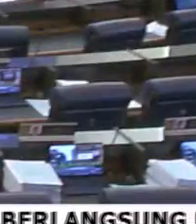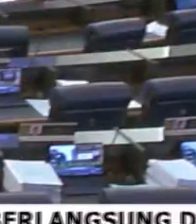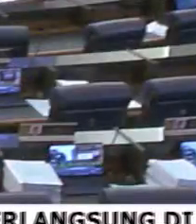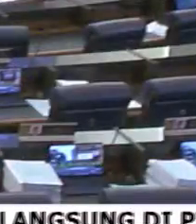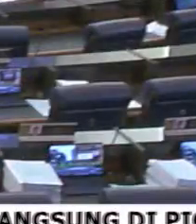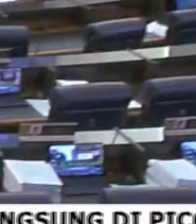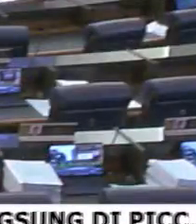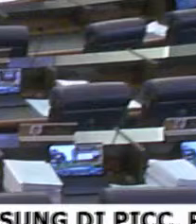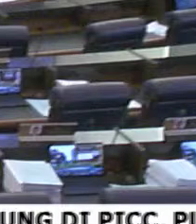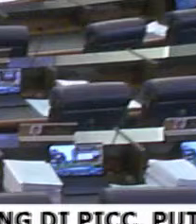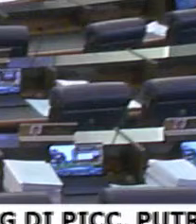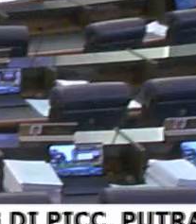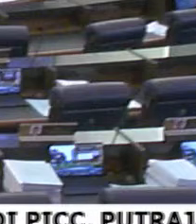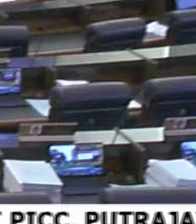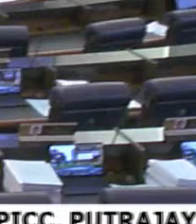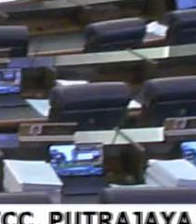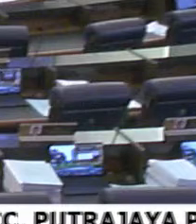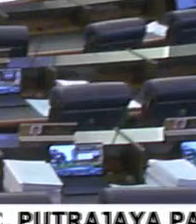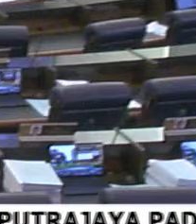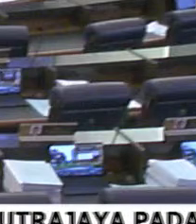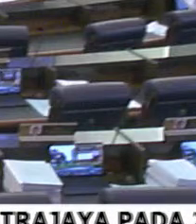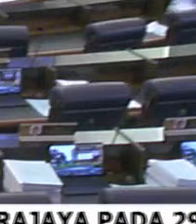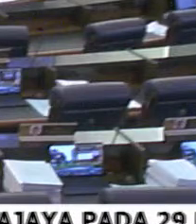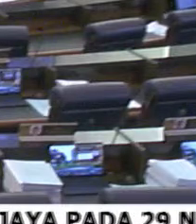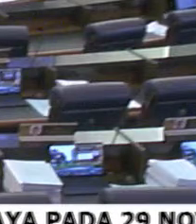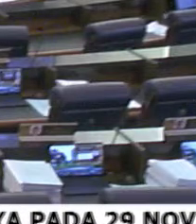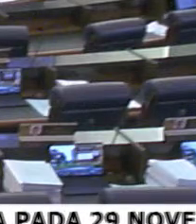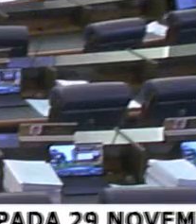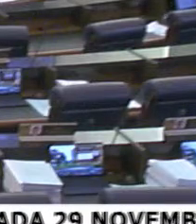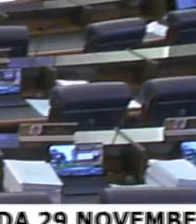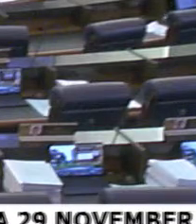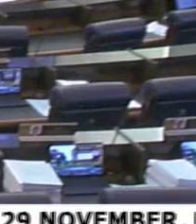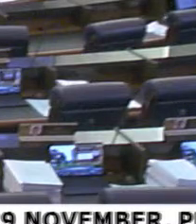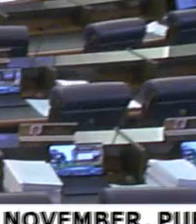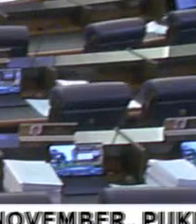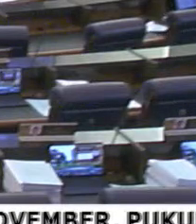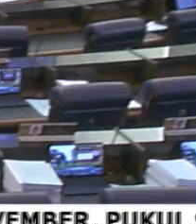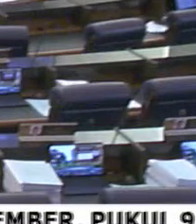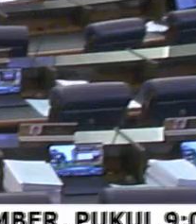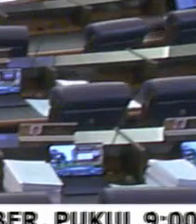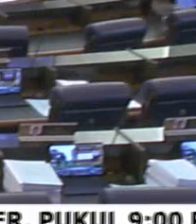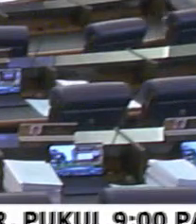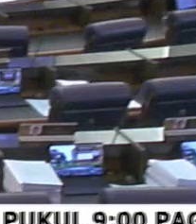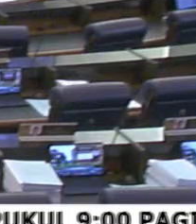keluarkan single buyer daripada tnb to make it truly independent dengan izin kerana